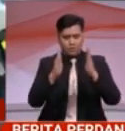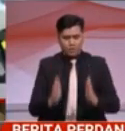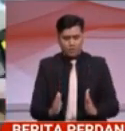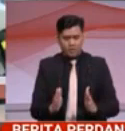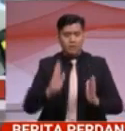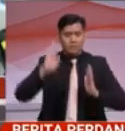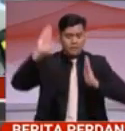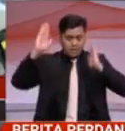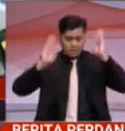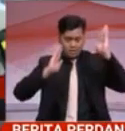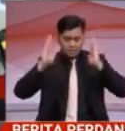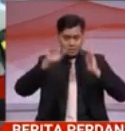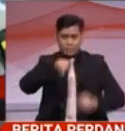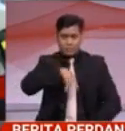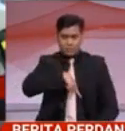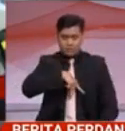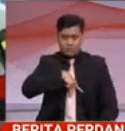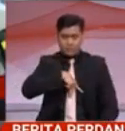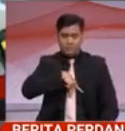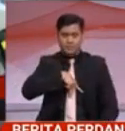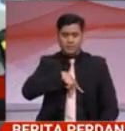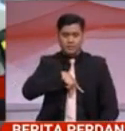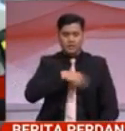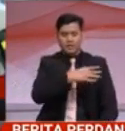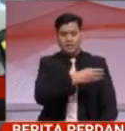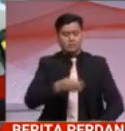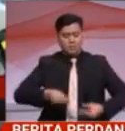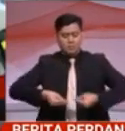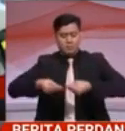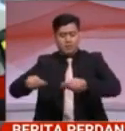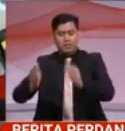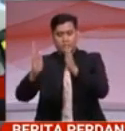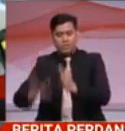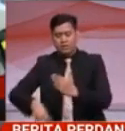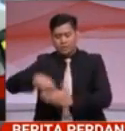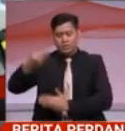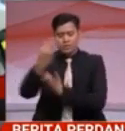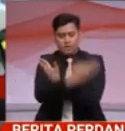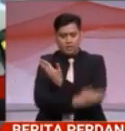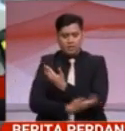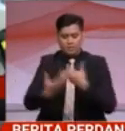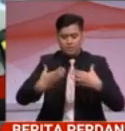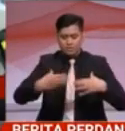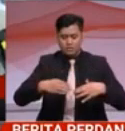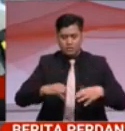membenarkan pemandu warga asing untuk memandu kenderaan-kenderaan tersebut. Jadi